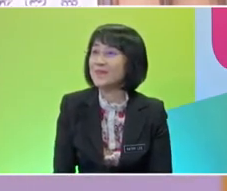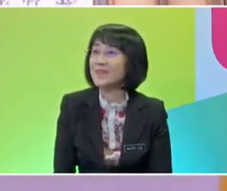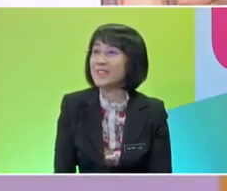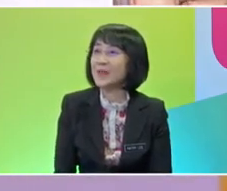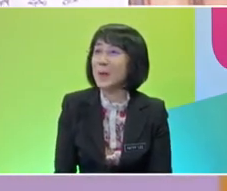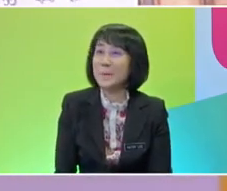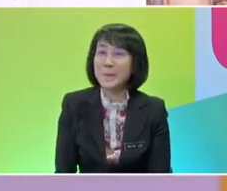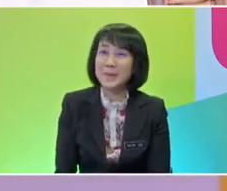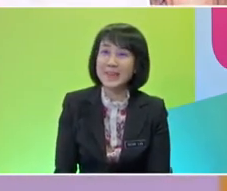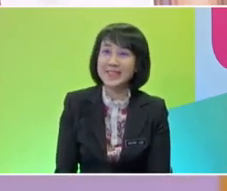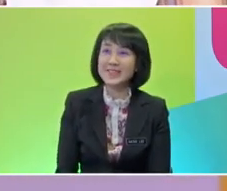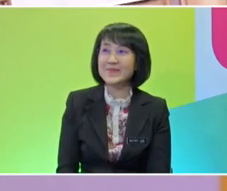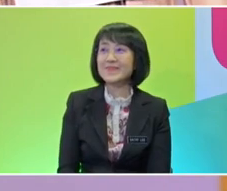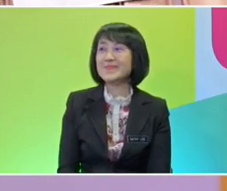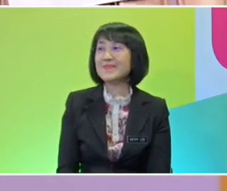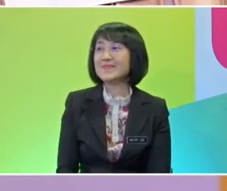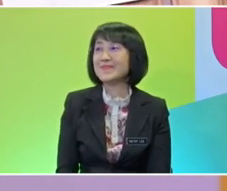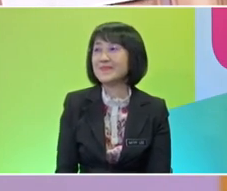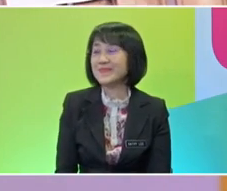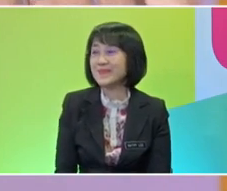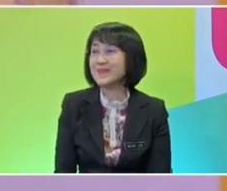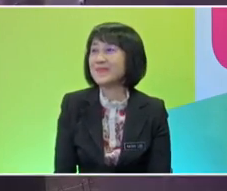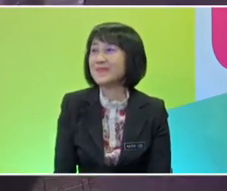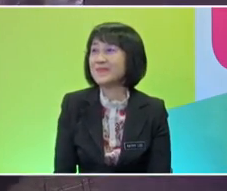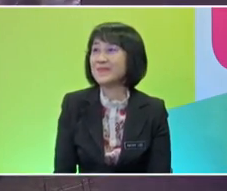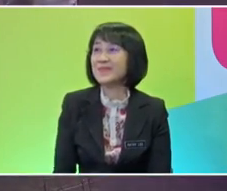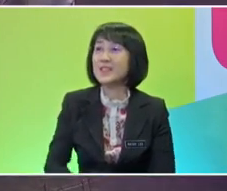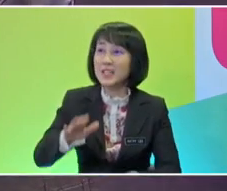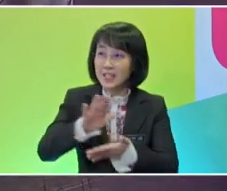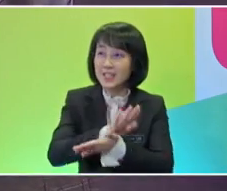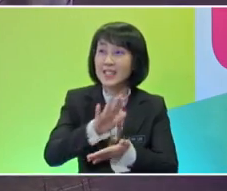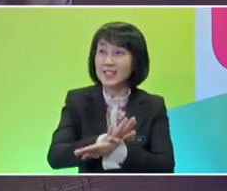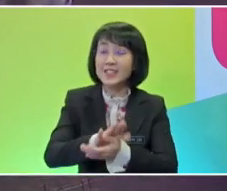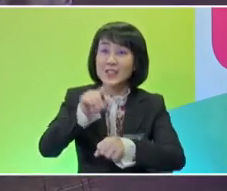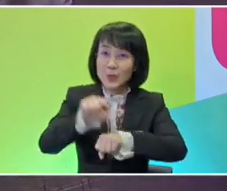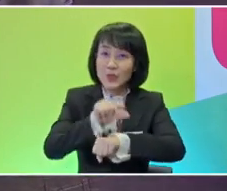lah macam pula tulisannya tidak gunakan kertas jadi kertas itu masih lagi